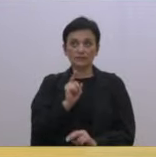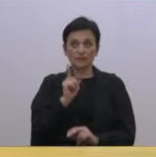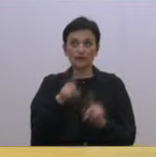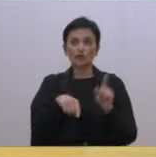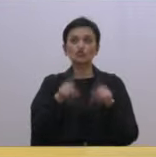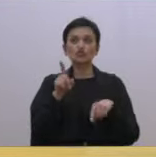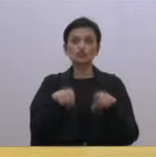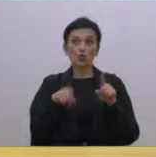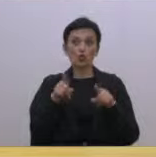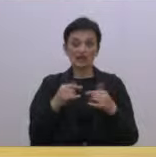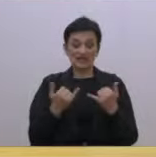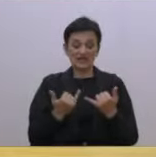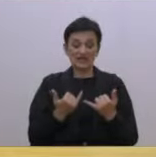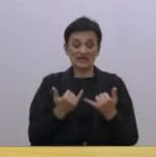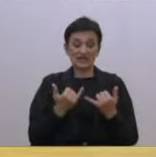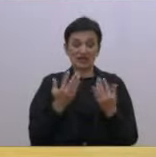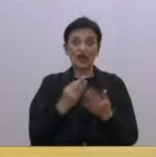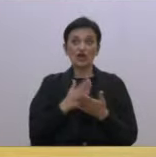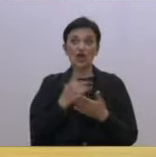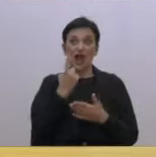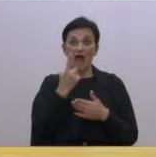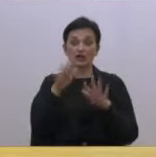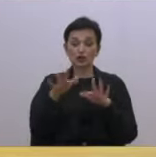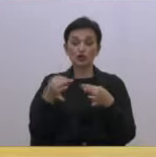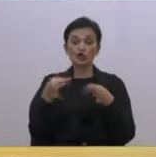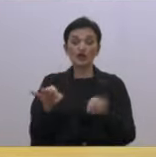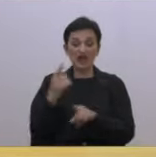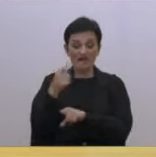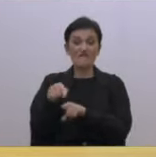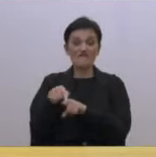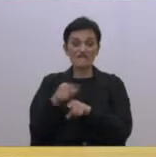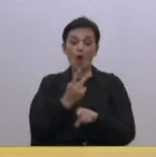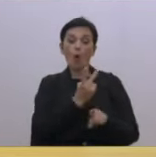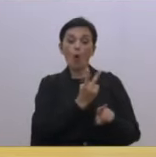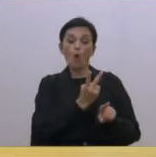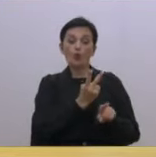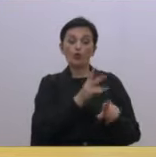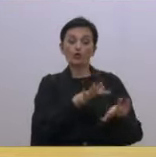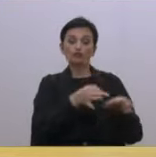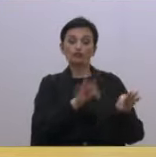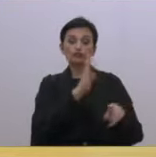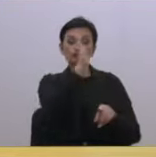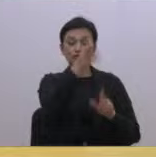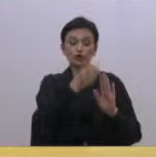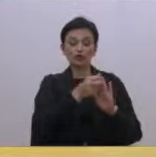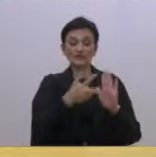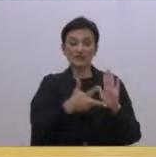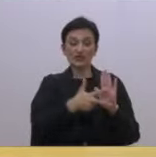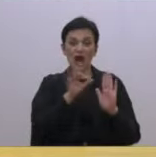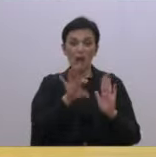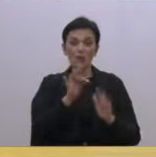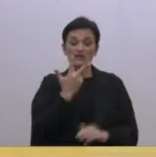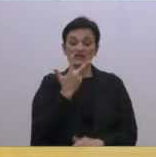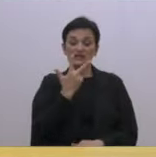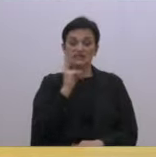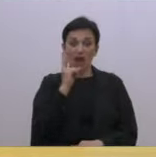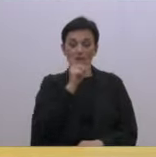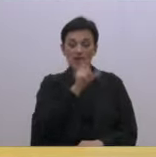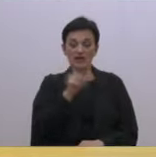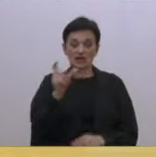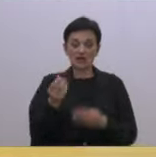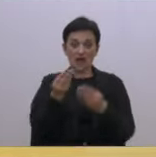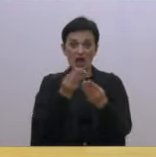არის დღესდღეობით არის ერთი ვაკანსია, ორი ვაკანსია წარმოიშვება 18 ოქტომბრიდან, სამი კანდიდატი არის წარმოდგენილი